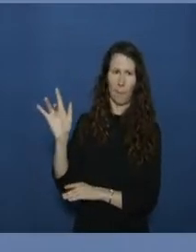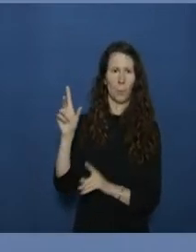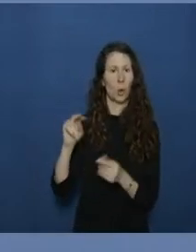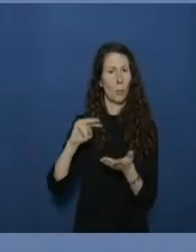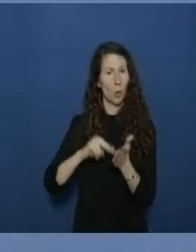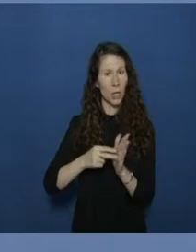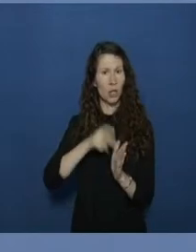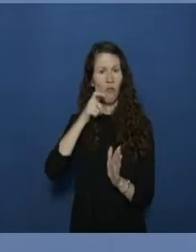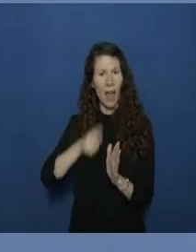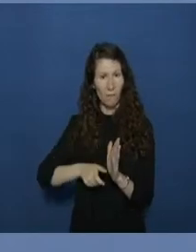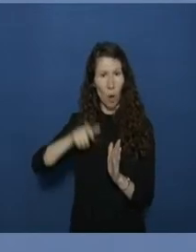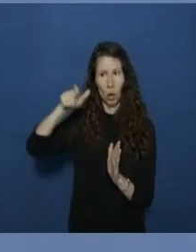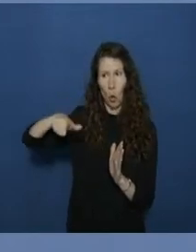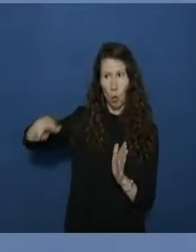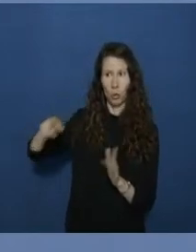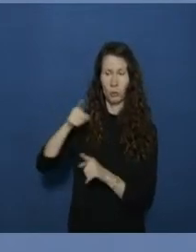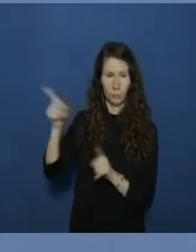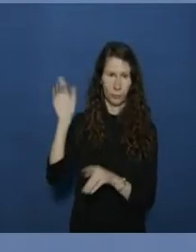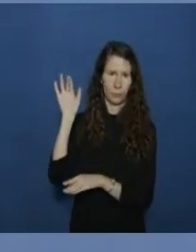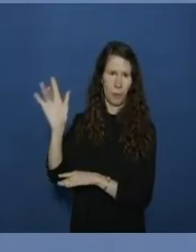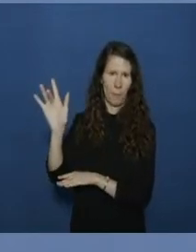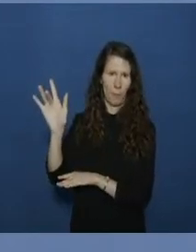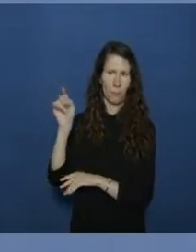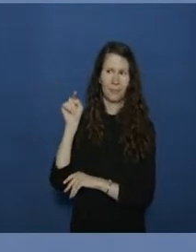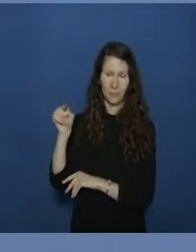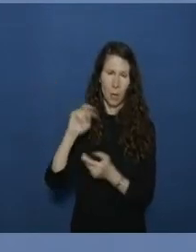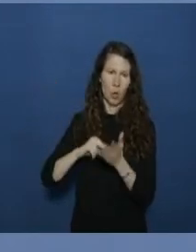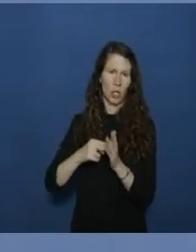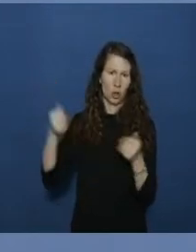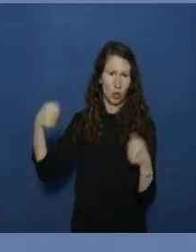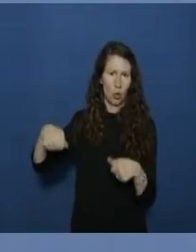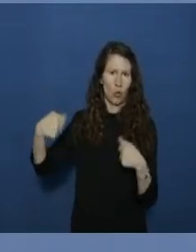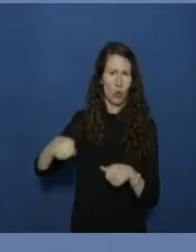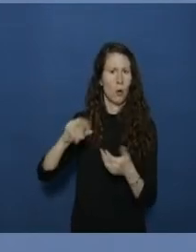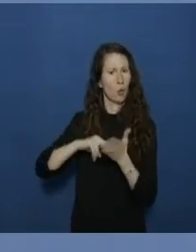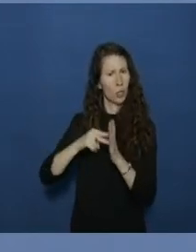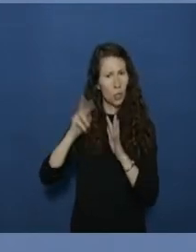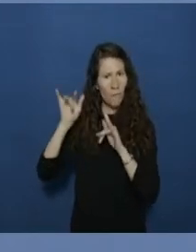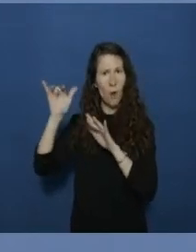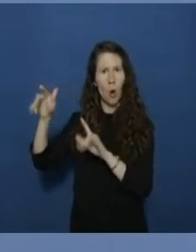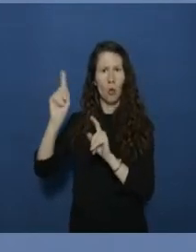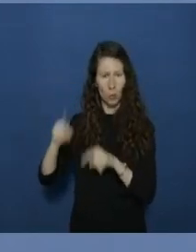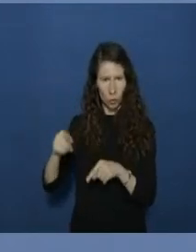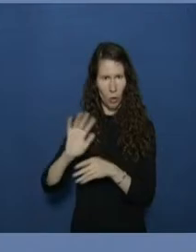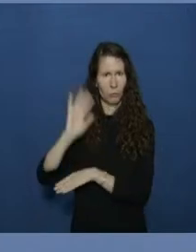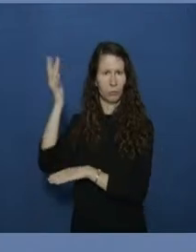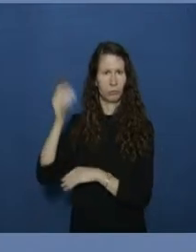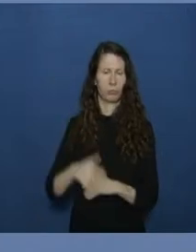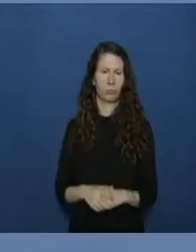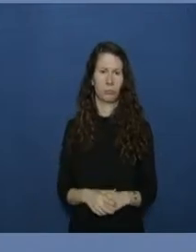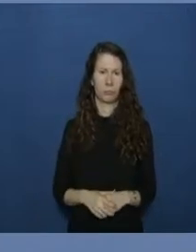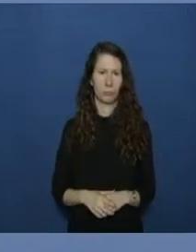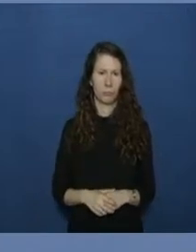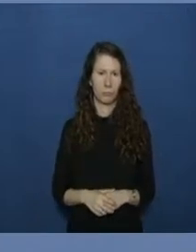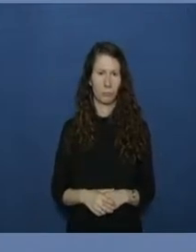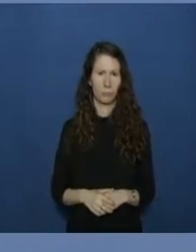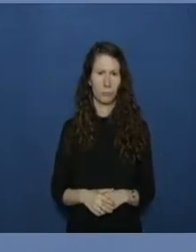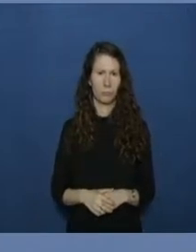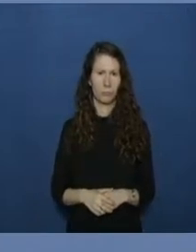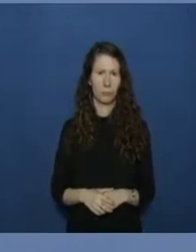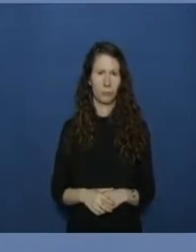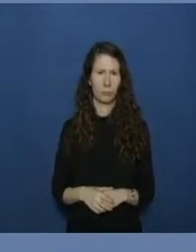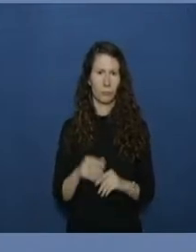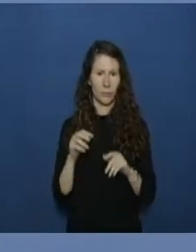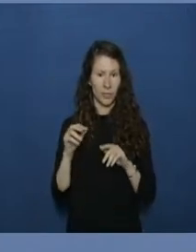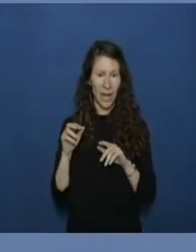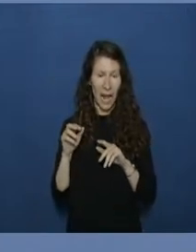politisch Verantwortlichen treffen, dort politischen Druck und politische Wirkung entfalten und die Auswirkungen